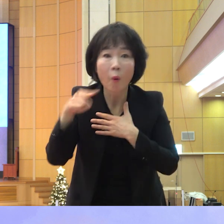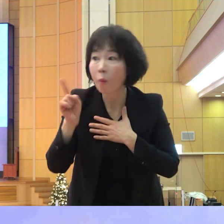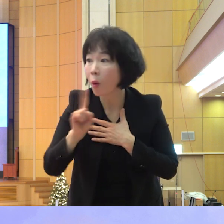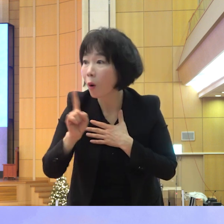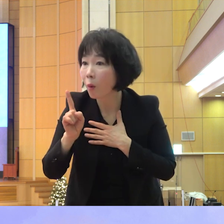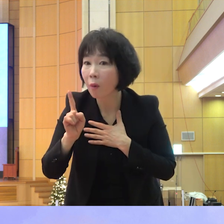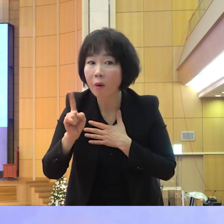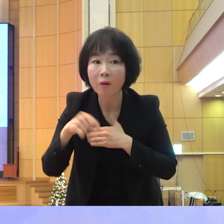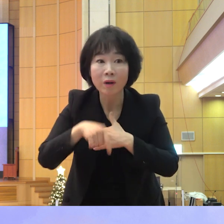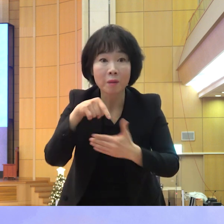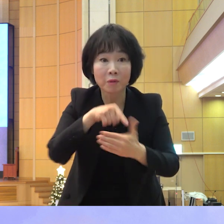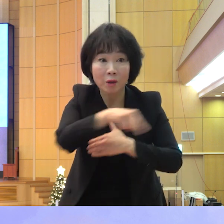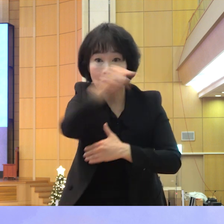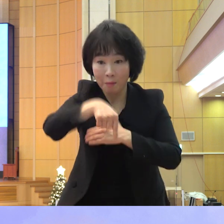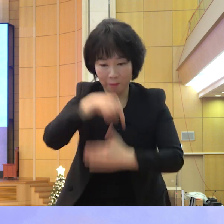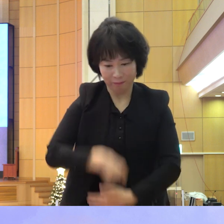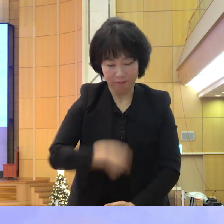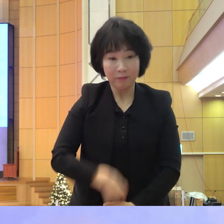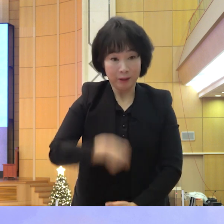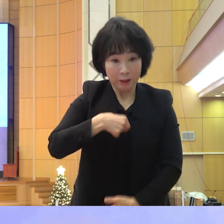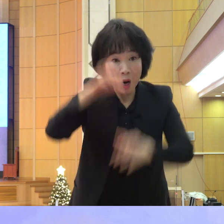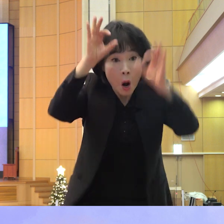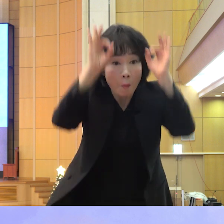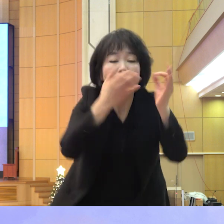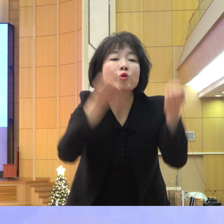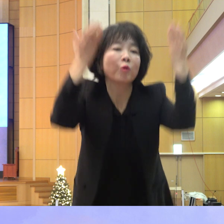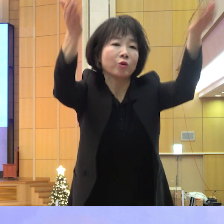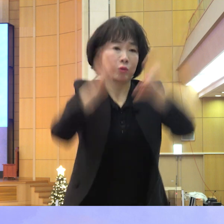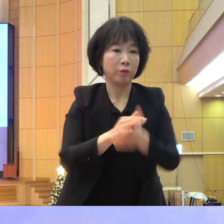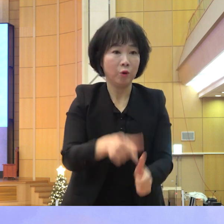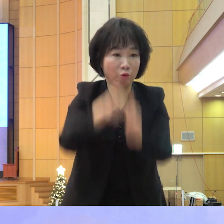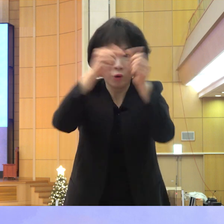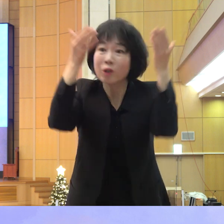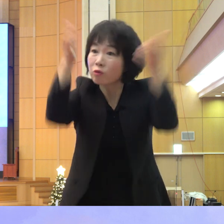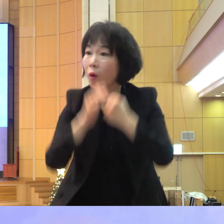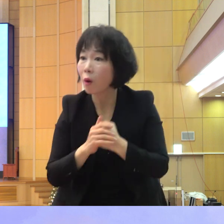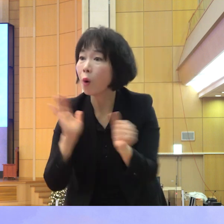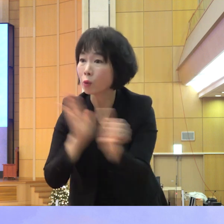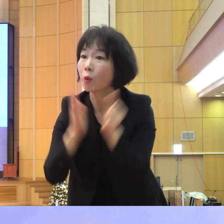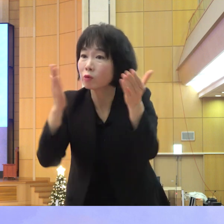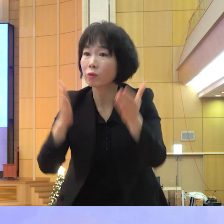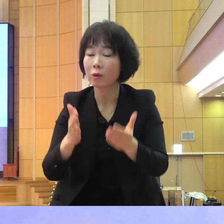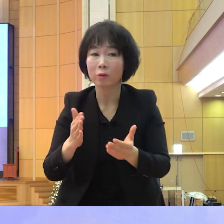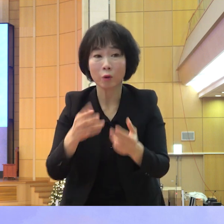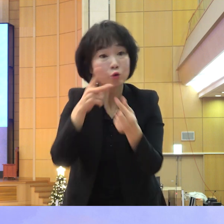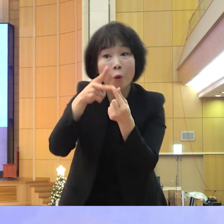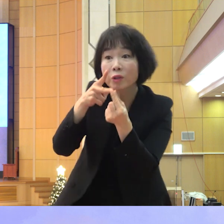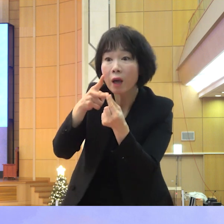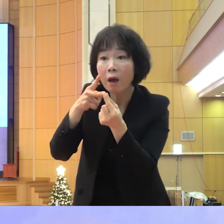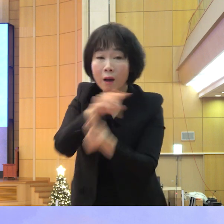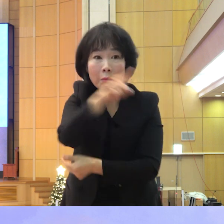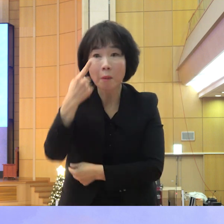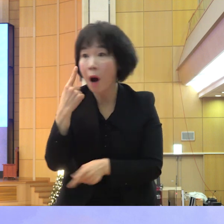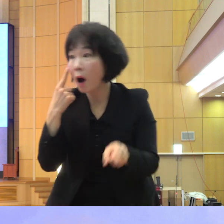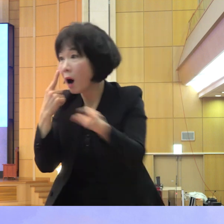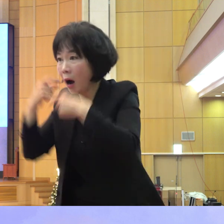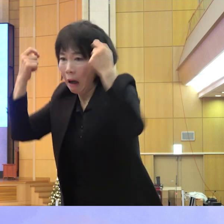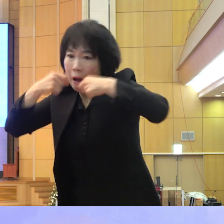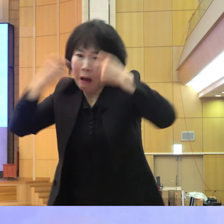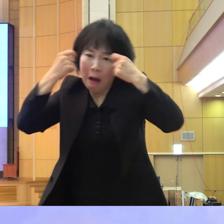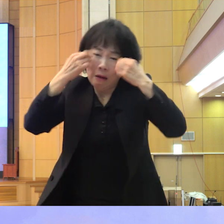하나님이 의를 보시고 축복하시고 구원하시고 눈물의 기도를